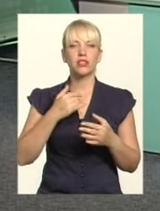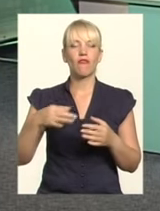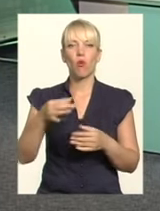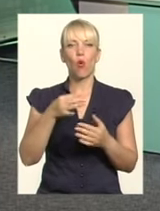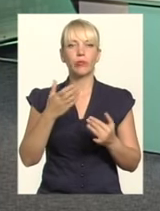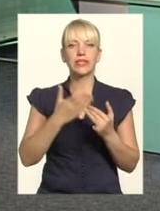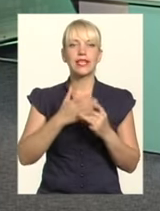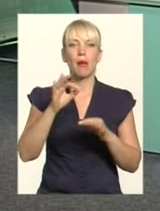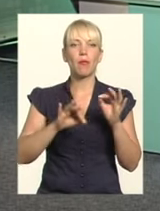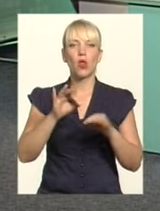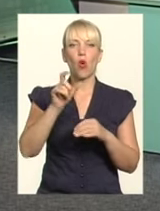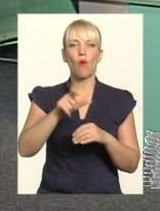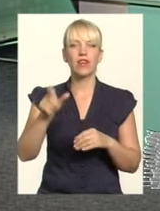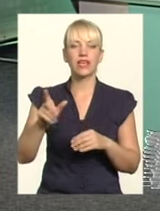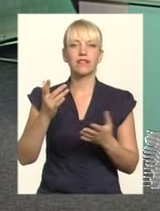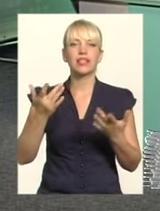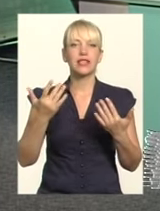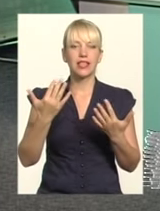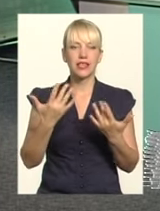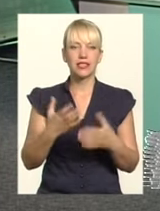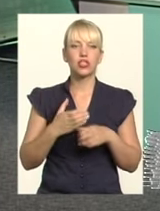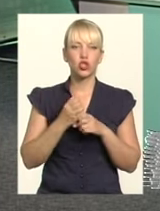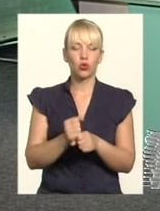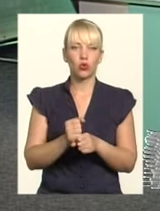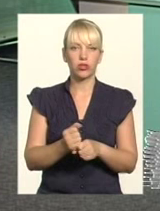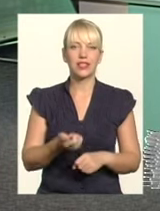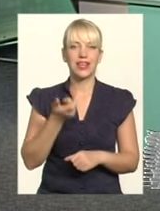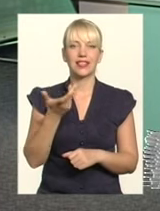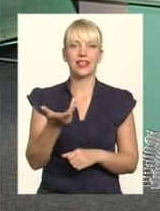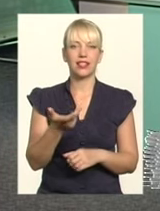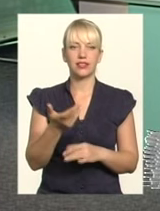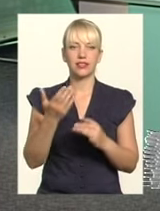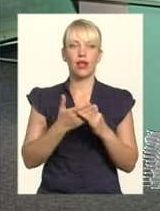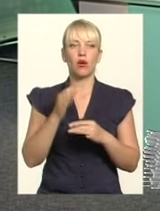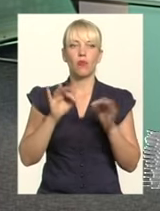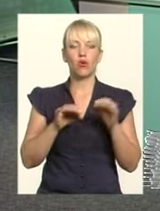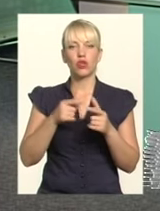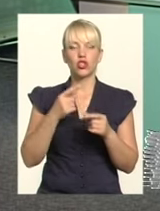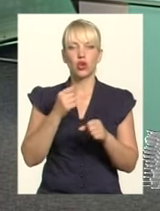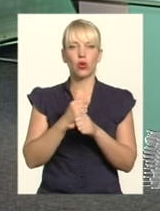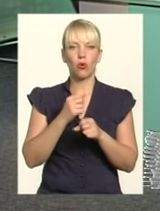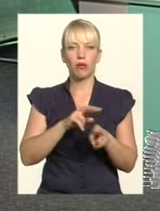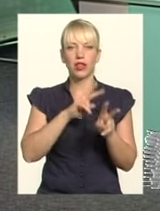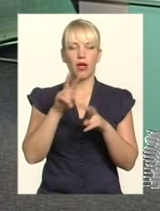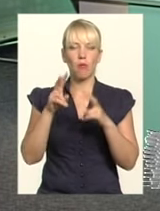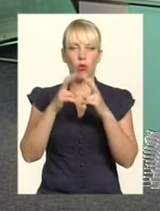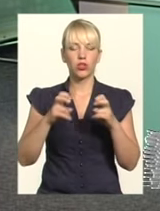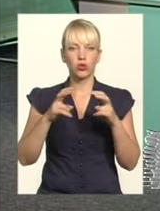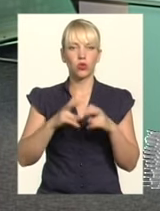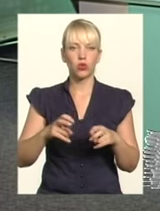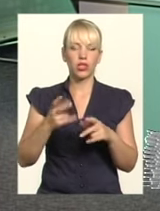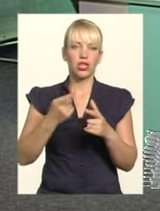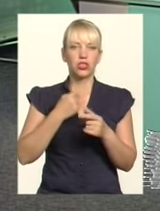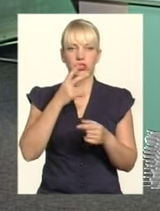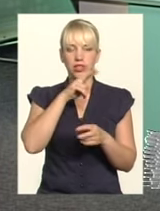і наскільки скоротиться кількість пільговиків? Чи робили моніторинг? Звичайно.